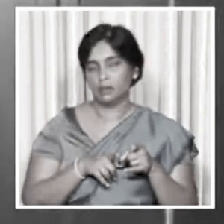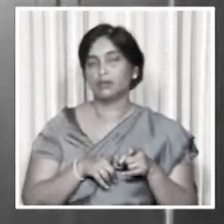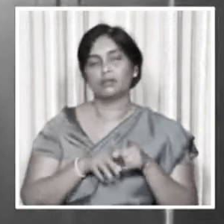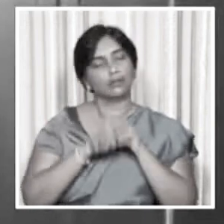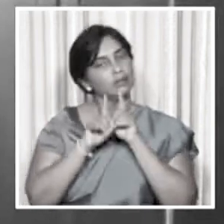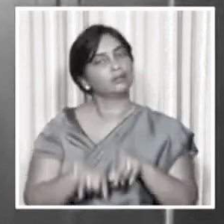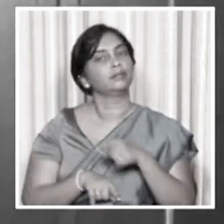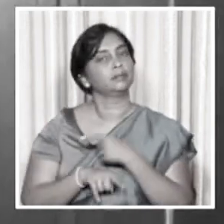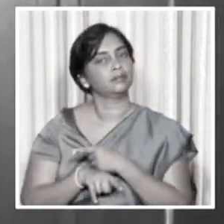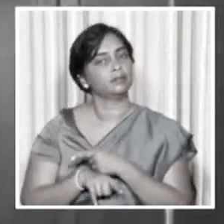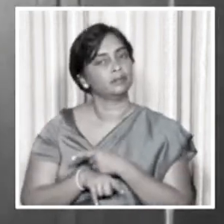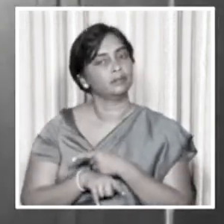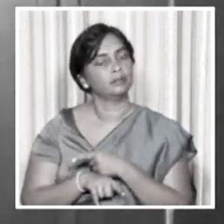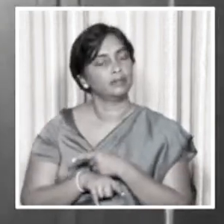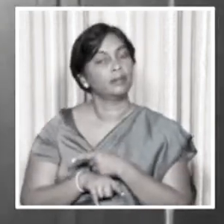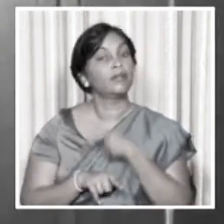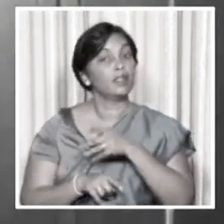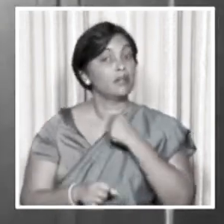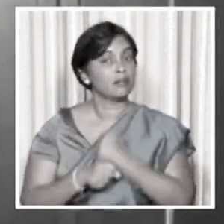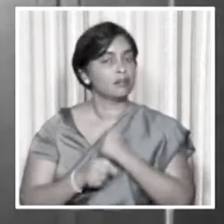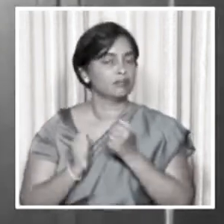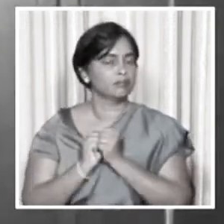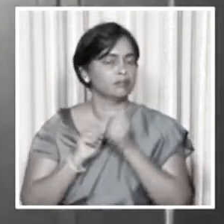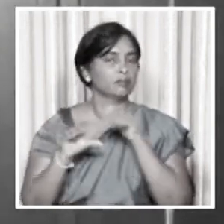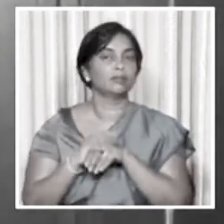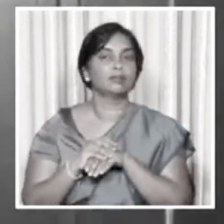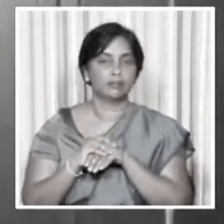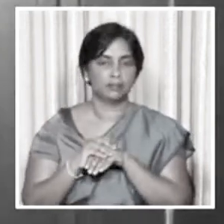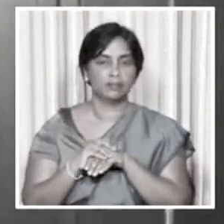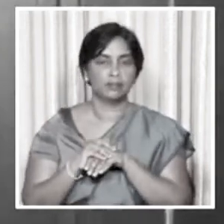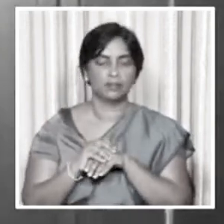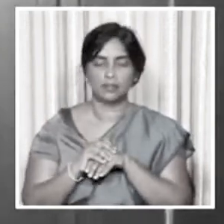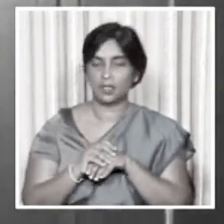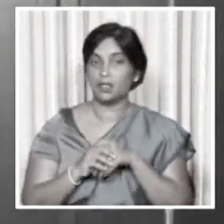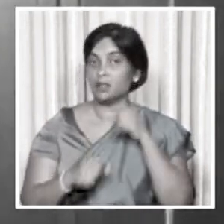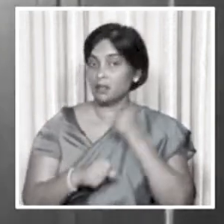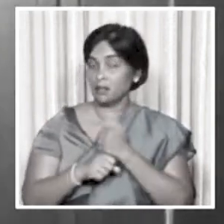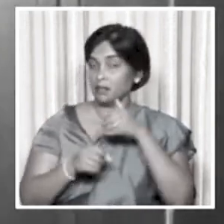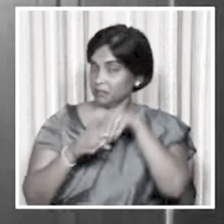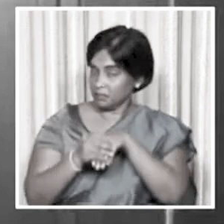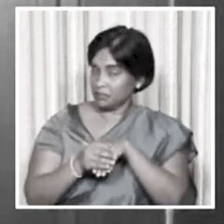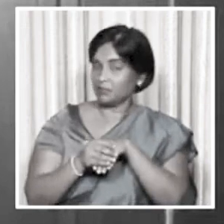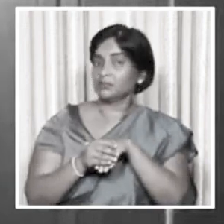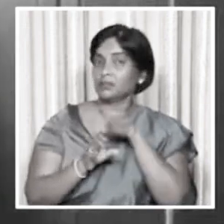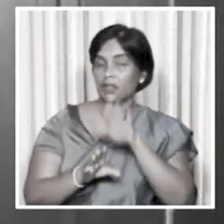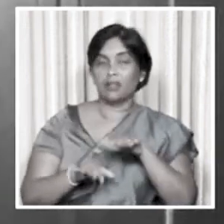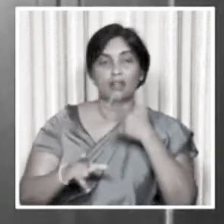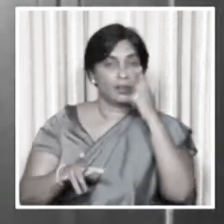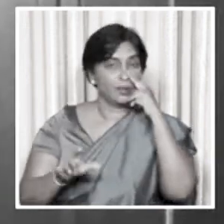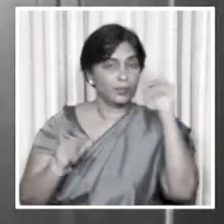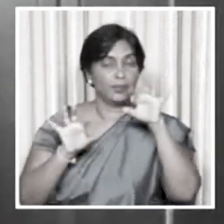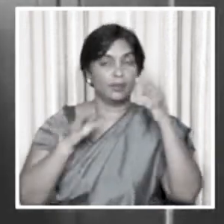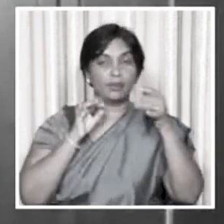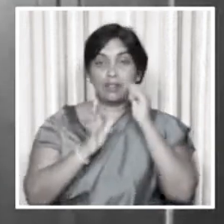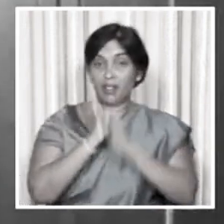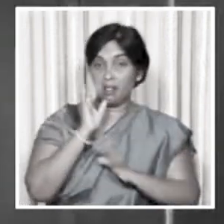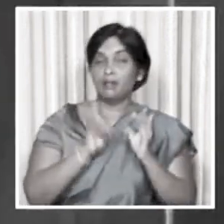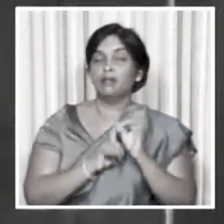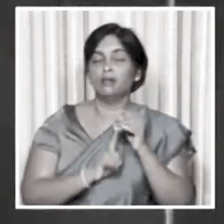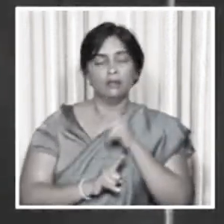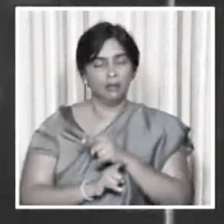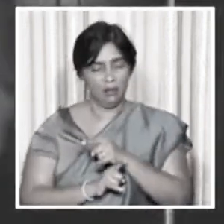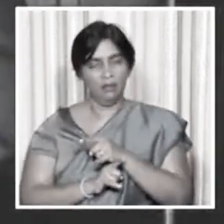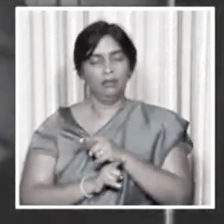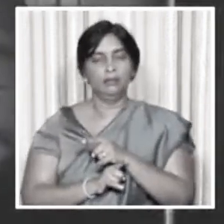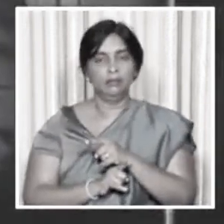அந்த இந்த அரசை பிரதிநிதித்துவப்படுத்தி இந்த அரசாங்கத்திலே இருக்கின்ற மலையக பிரதிநிதிகளை அடிமட்ட